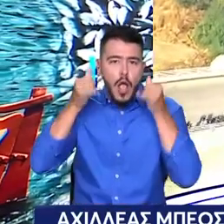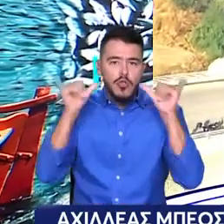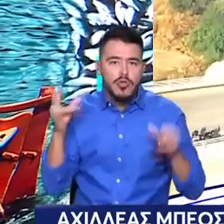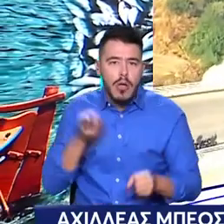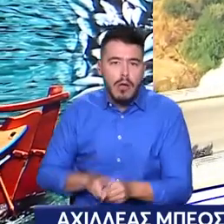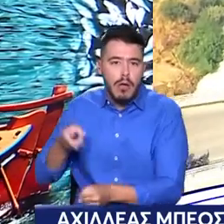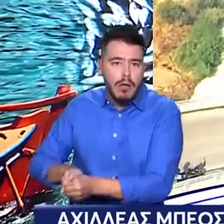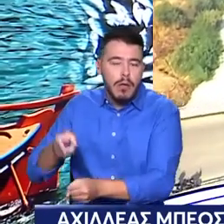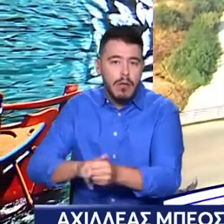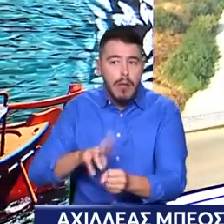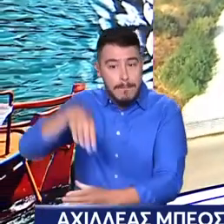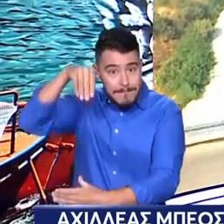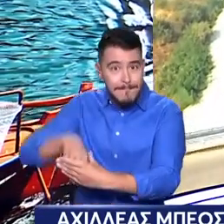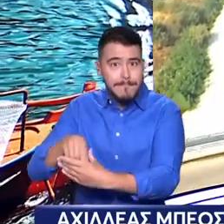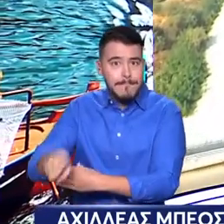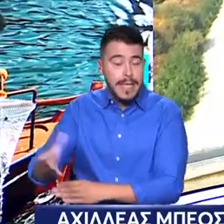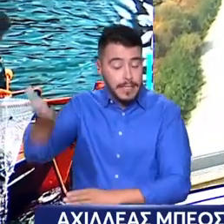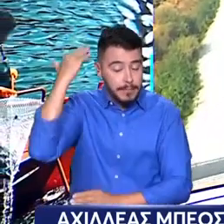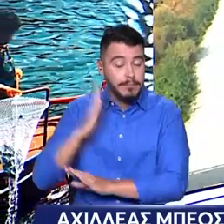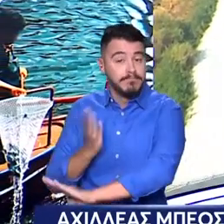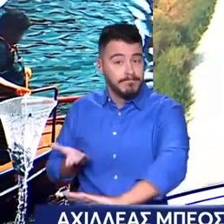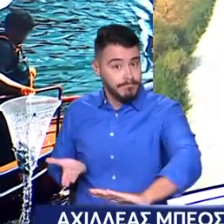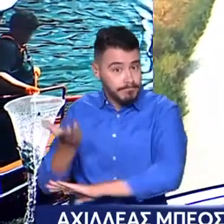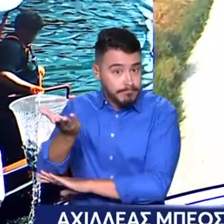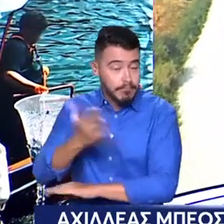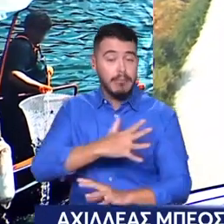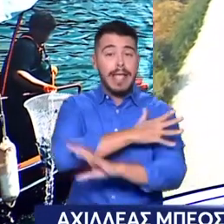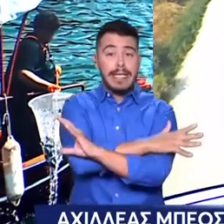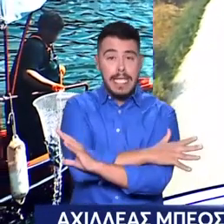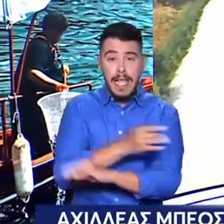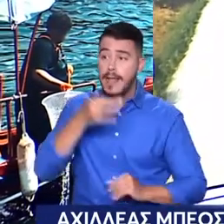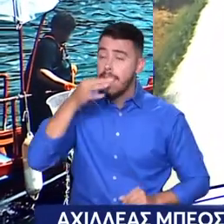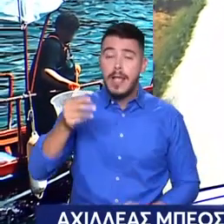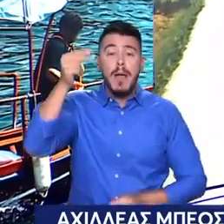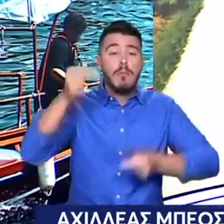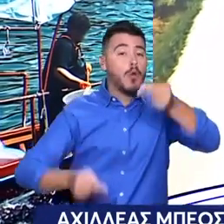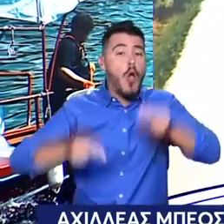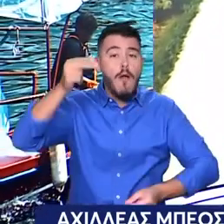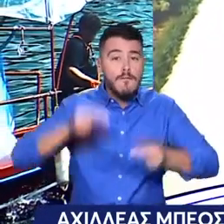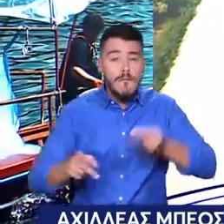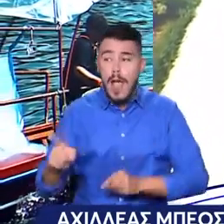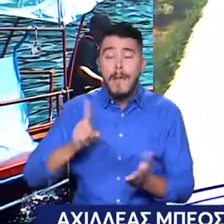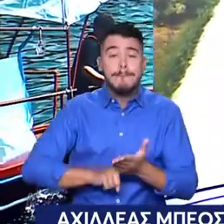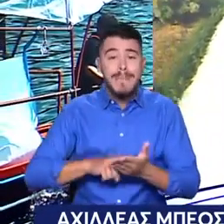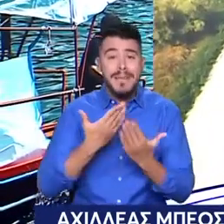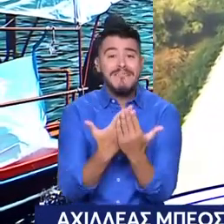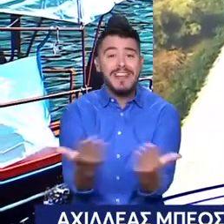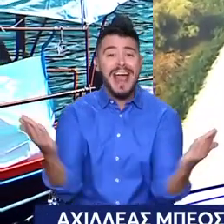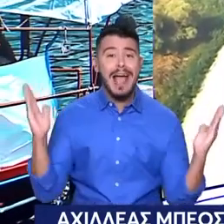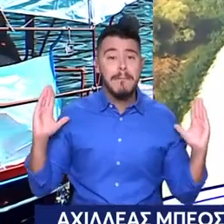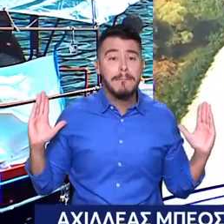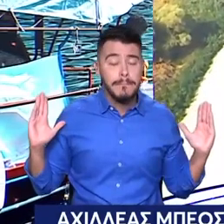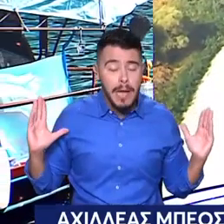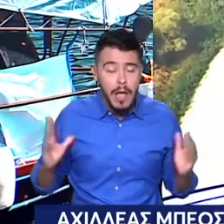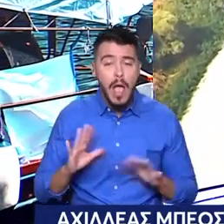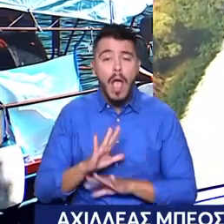Έκανα μηνυτήρια αναφορά στον εισαγγελέα, επισήμανα τα προβλήματα, ότι πρέπει να κλείσει το θυρόφραγμα. Δυστυχώς δεν